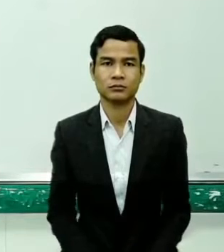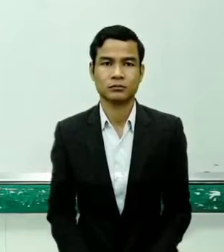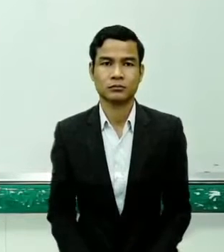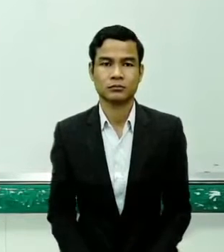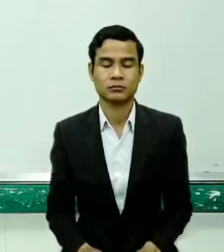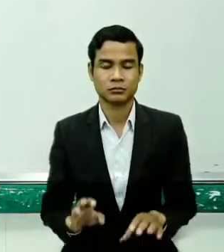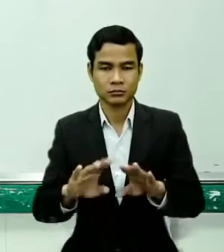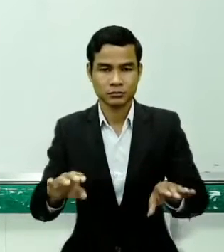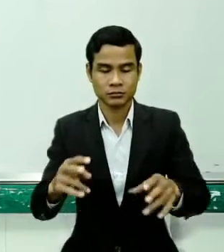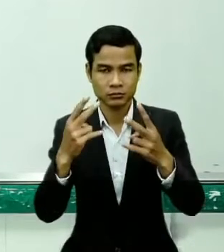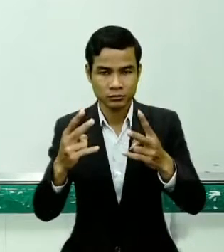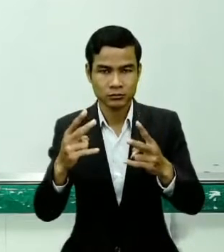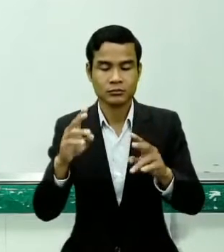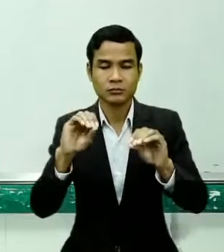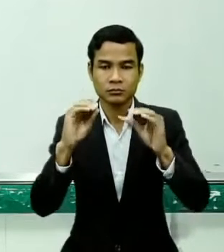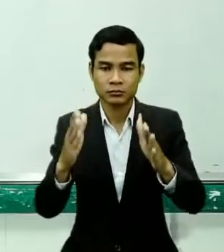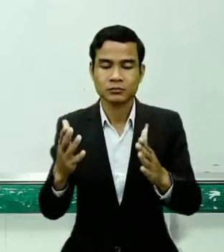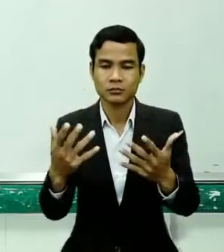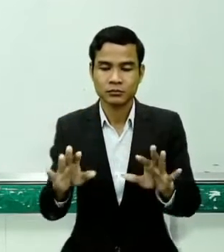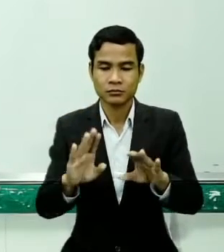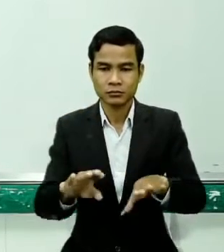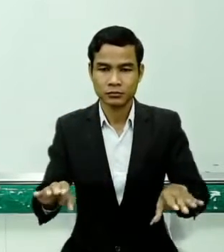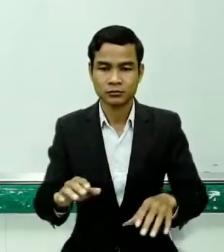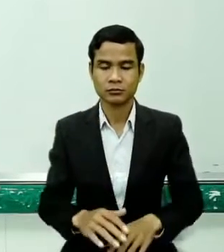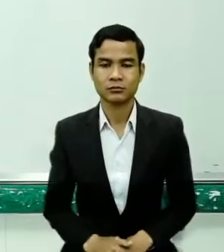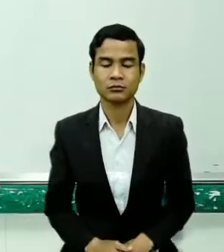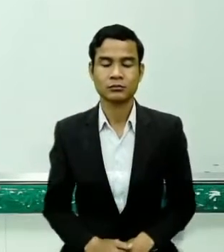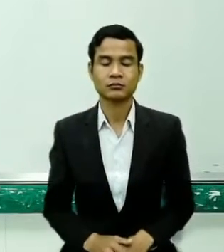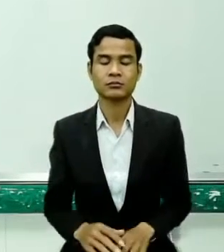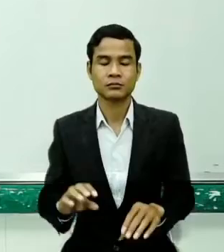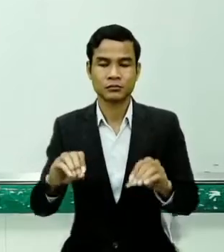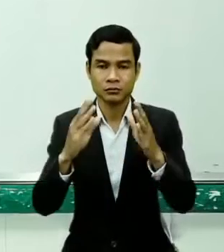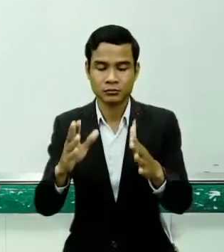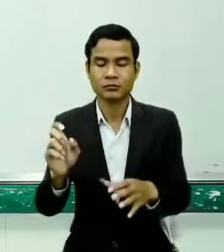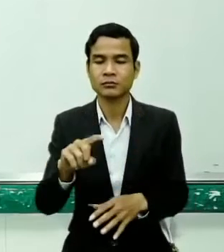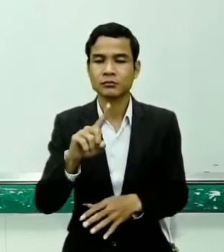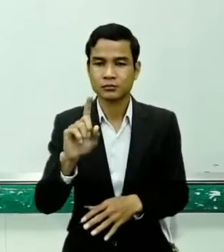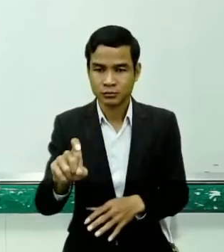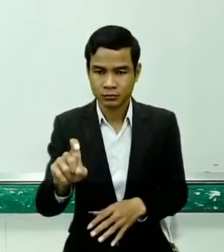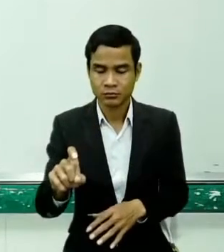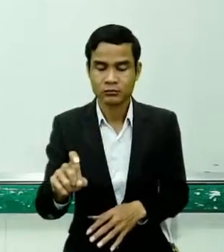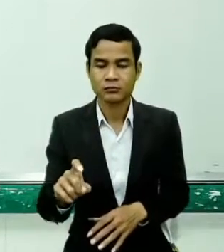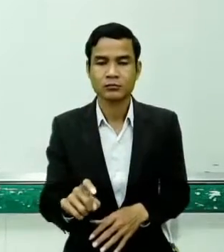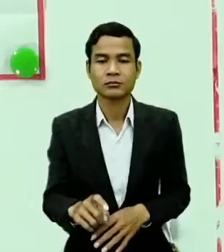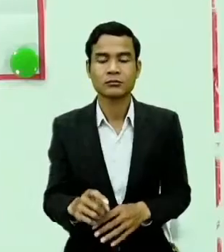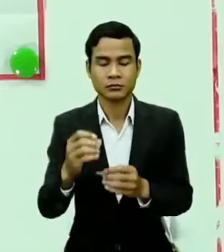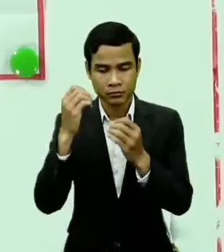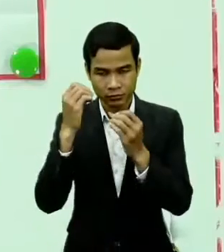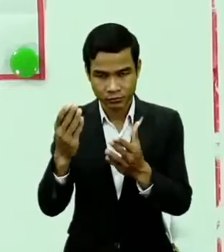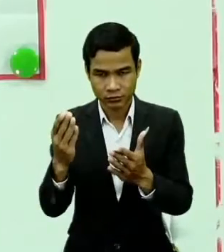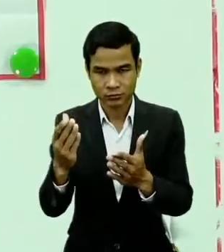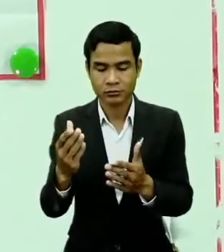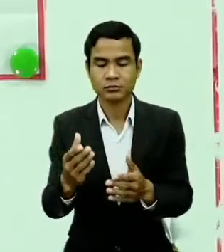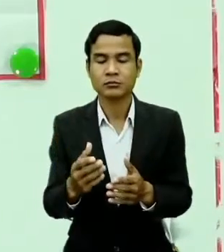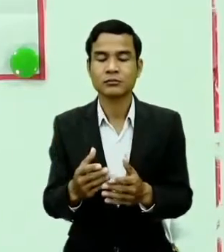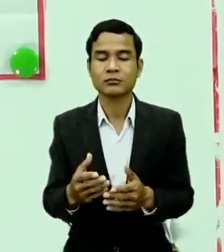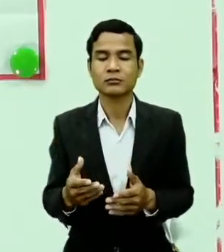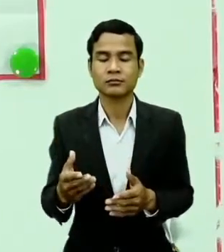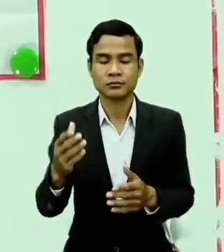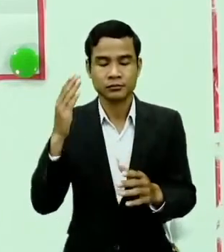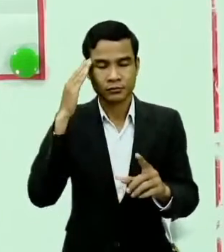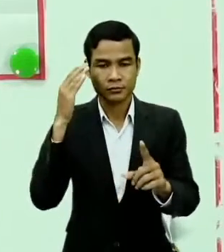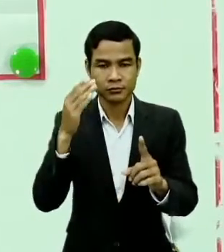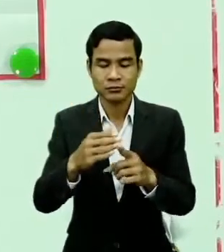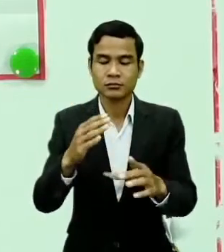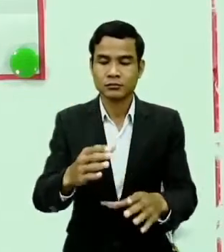chà chẳng con khơi xâm nụ nẹ cừu hái nẹ cừu xua tha đạm bầy ai cô đào